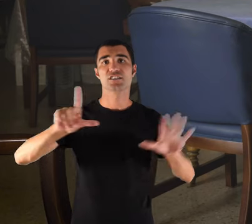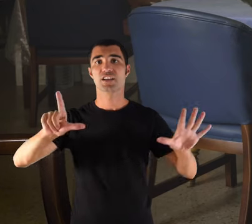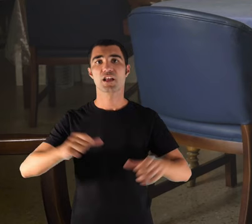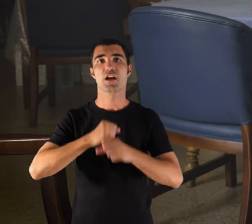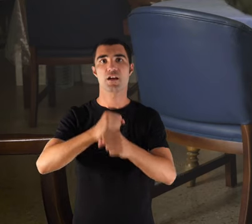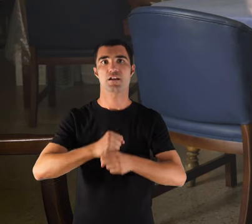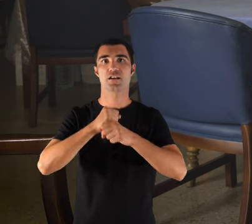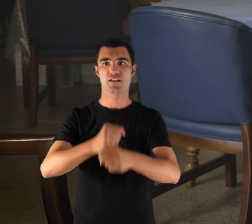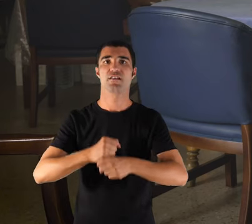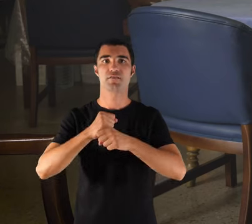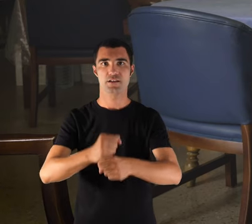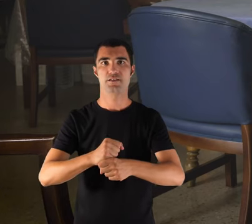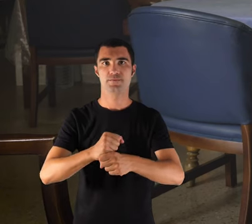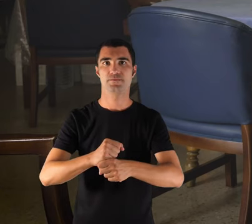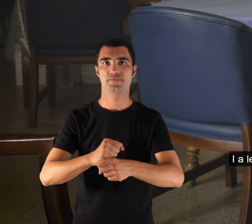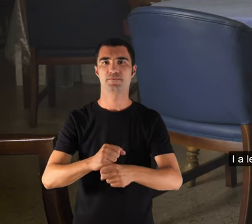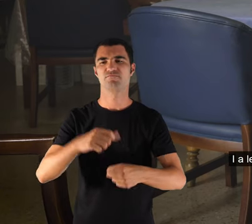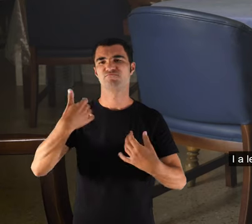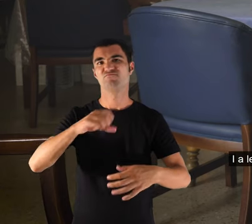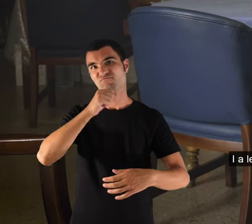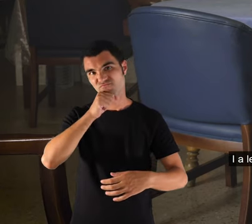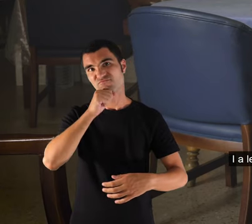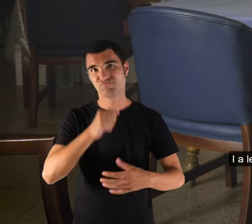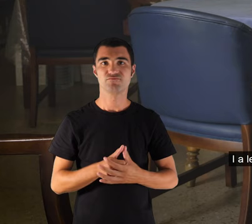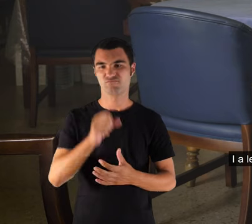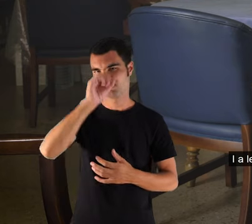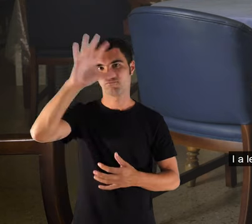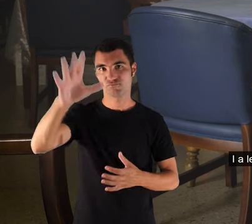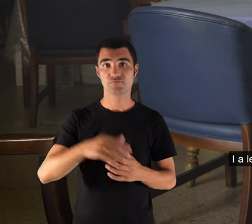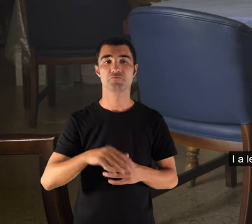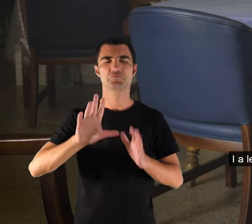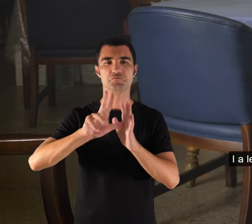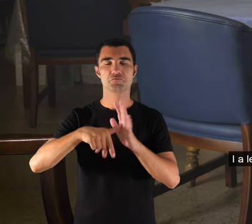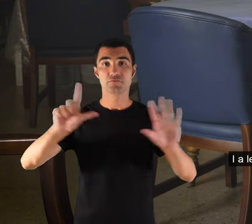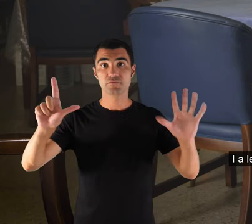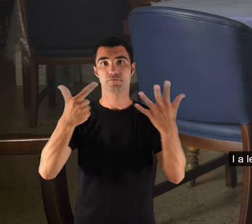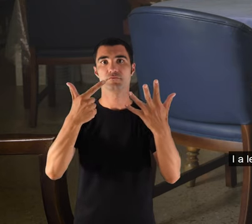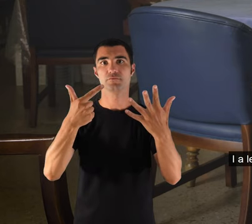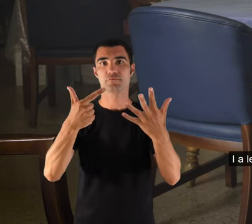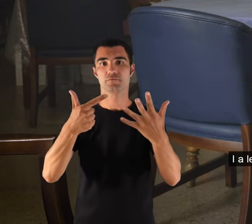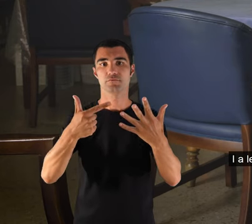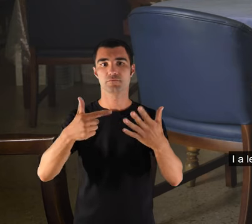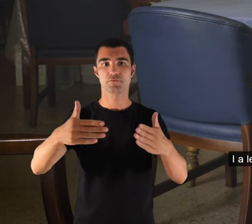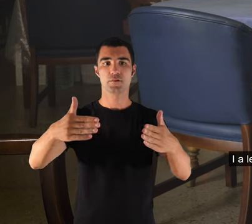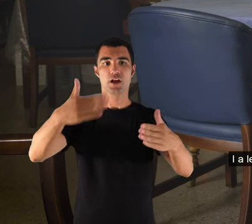terrades, fet en draig. I a les 7 érem en el cap de